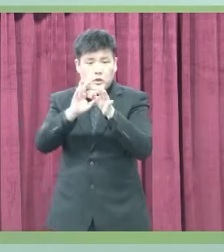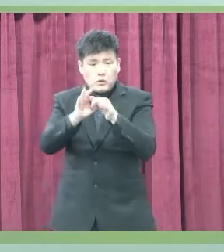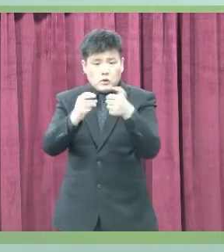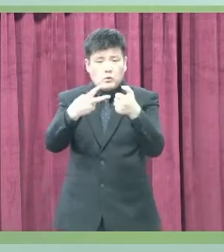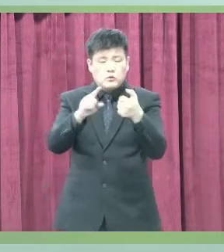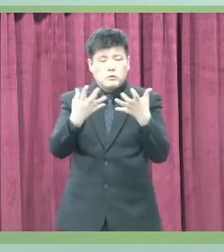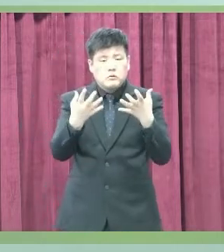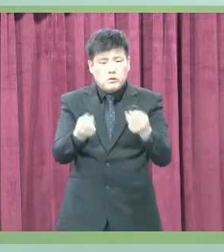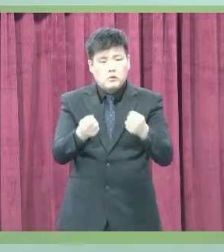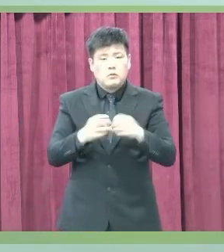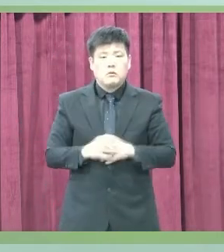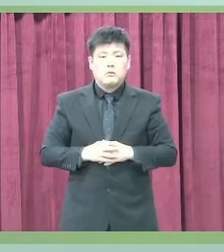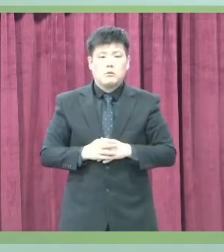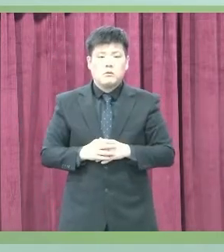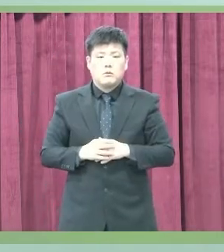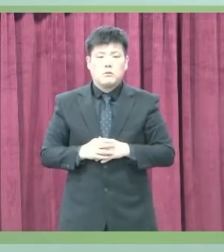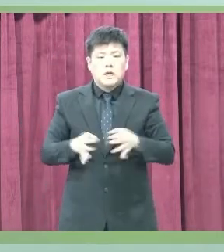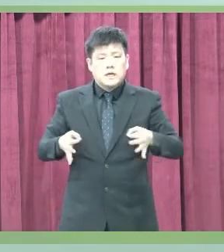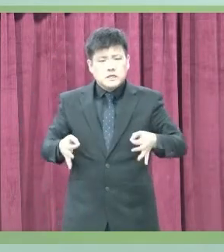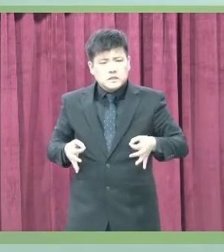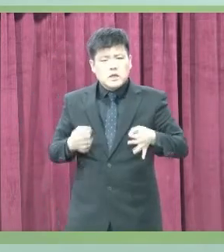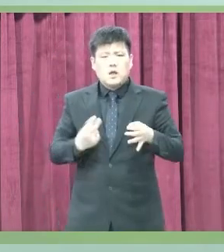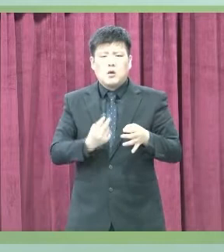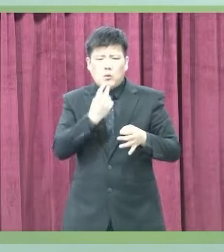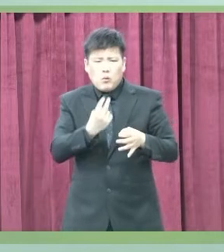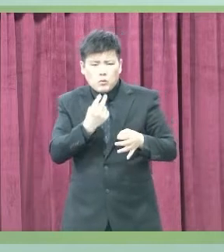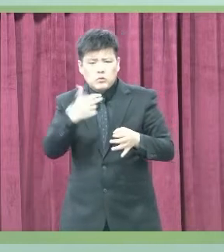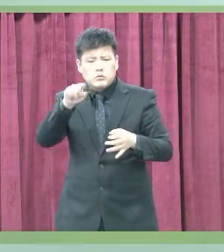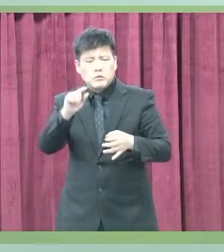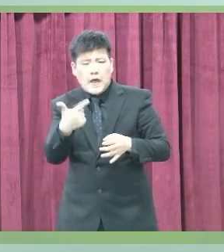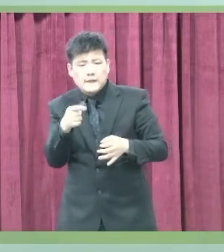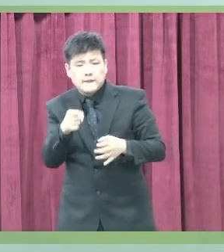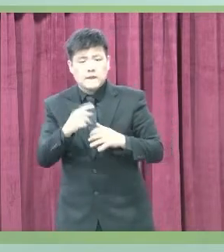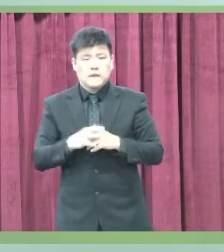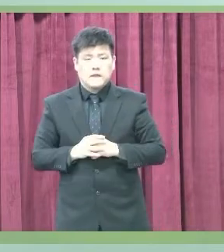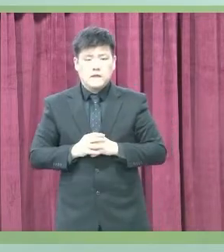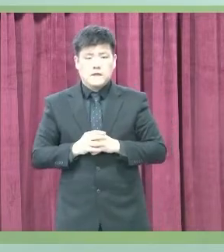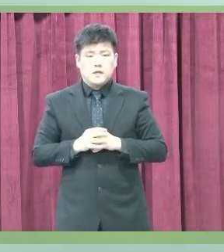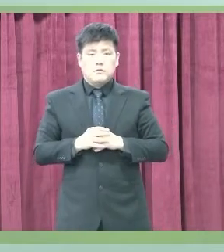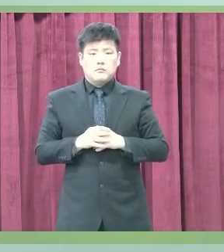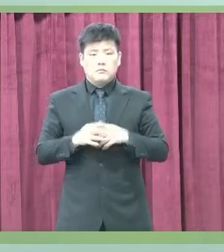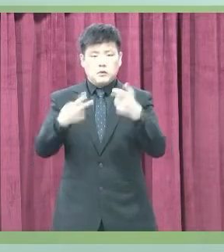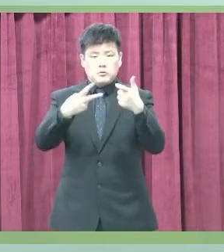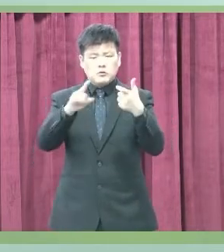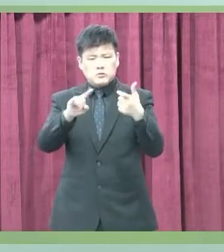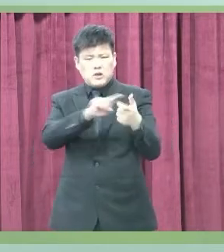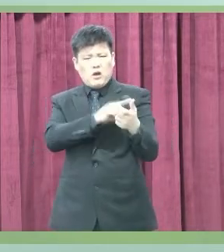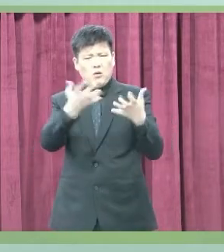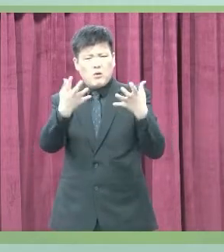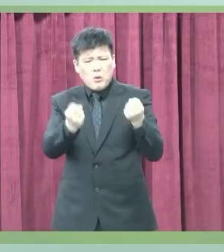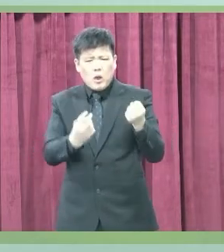많고 그 다음에 신장, 호흡기, 간 는 이제 60대가 가장 많고 그